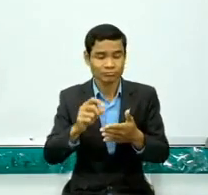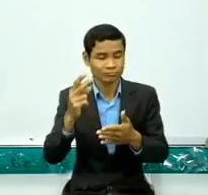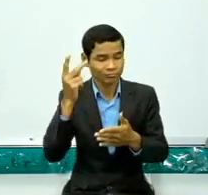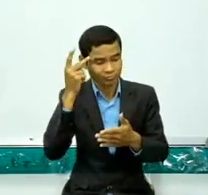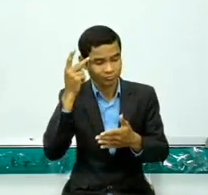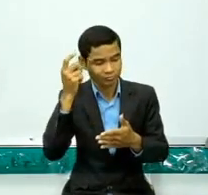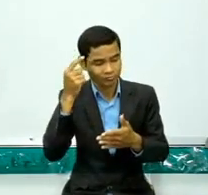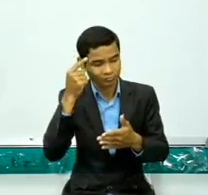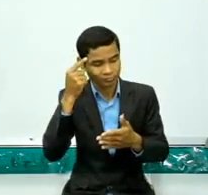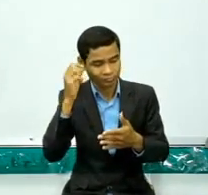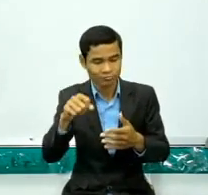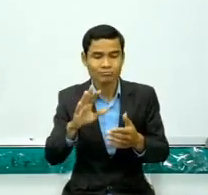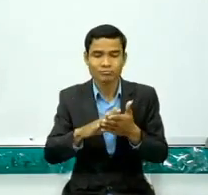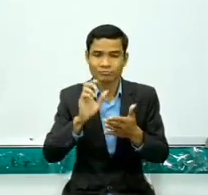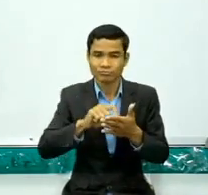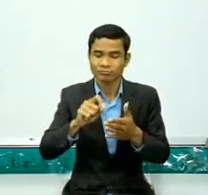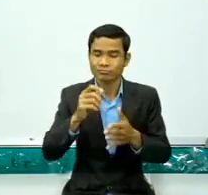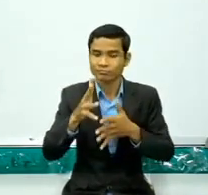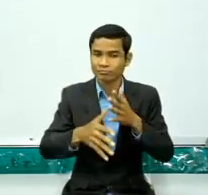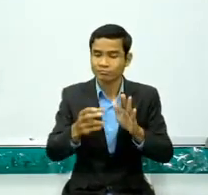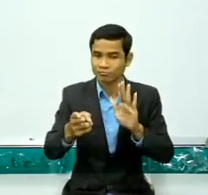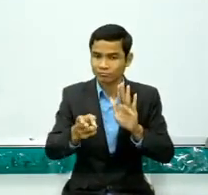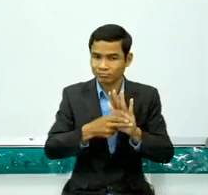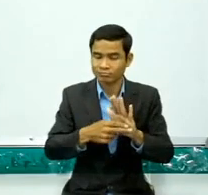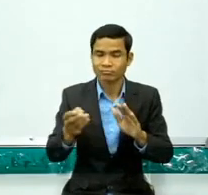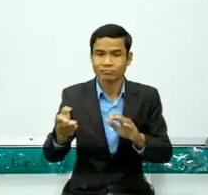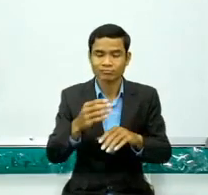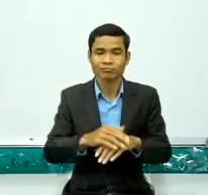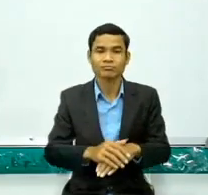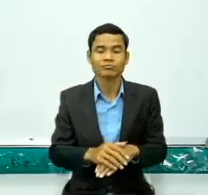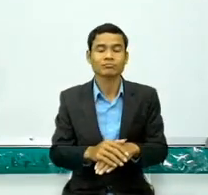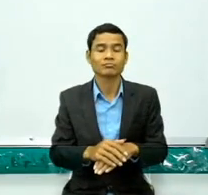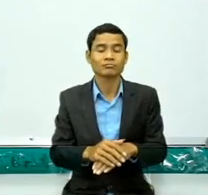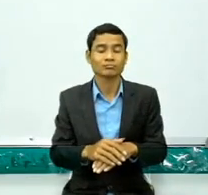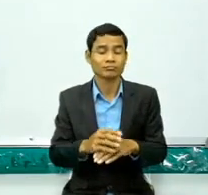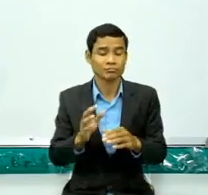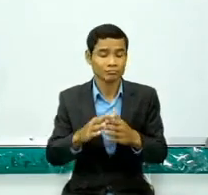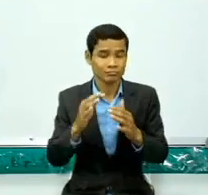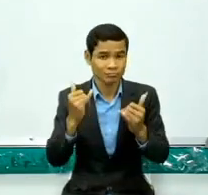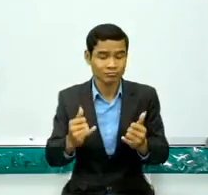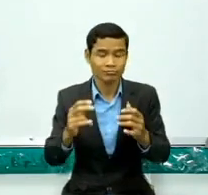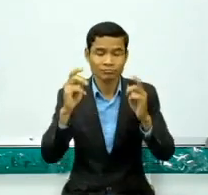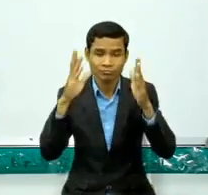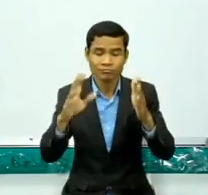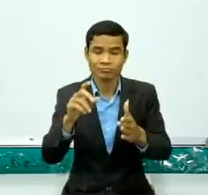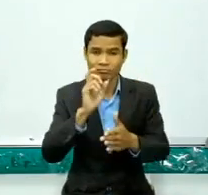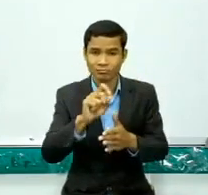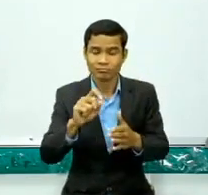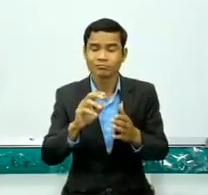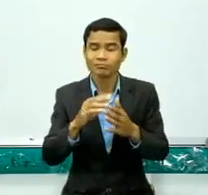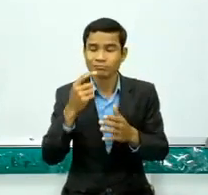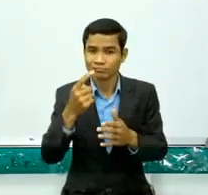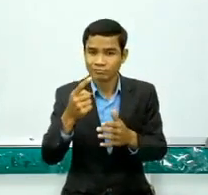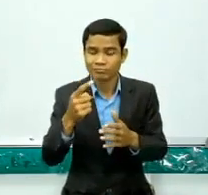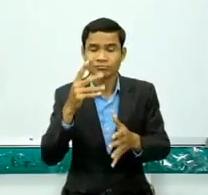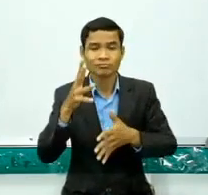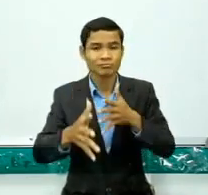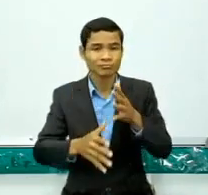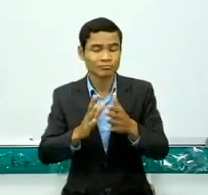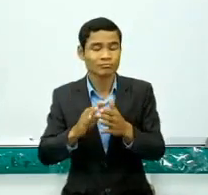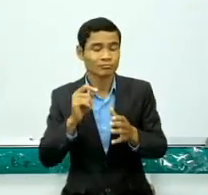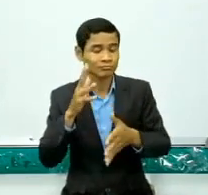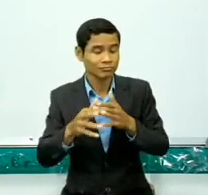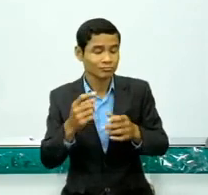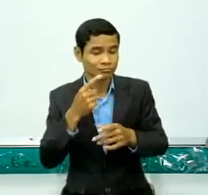ឲ្យបានលឺចាឥឡូវកូនស្ដាប់អ្នកគ្រូសរសេរបង្ហាញកូនដោយអ្នកគ្រូថាឲ្យនឹងបានអឺ ថាឲ្យបានលឺ